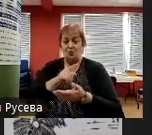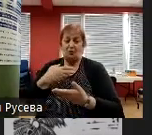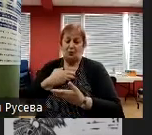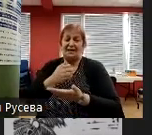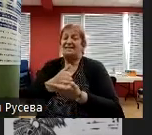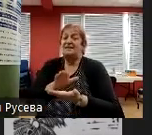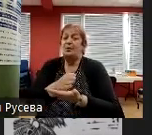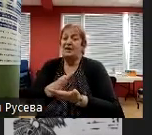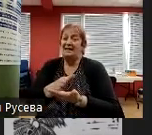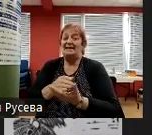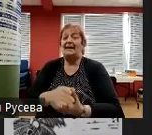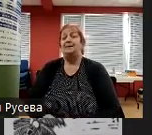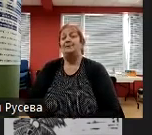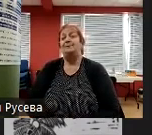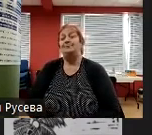споделите.